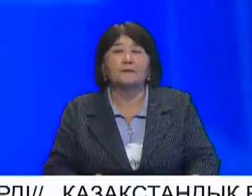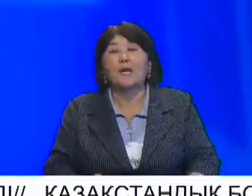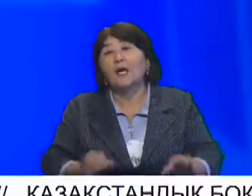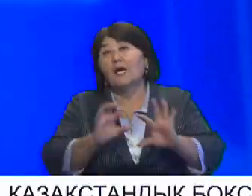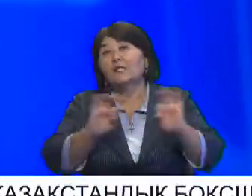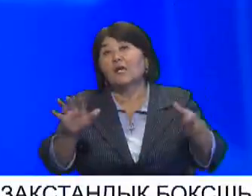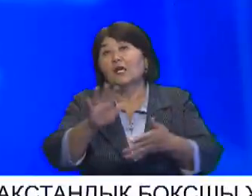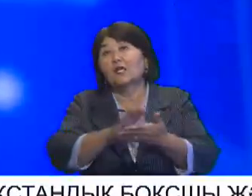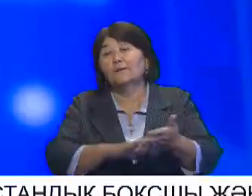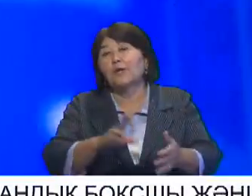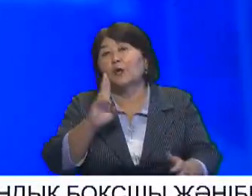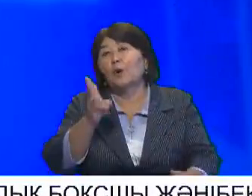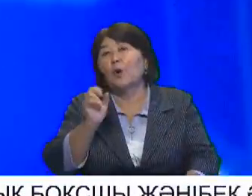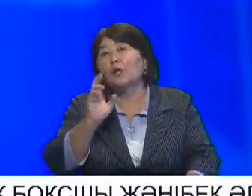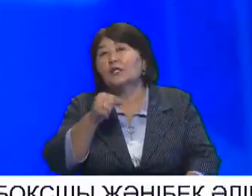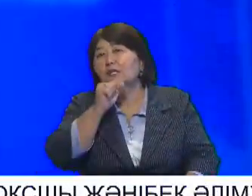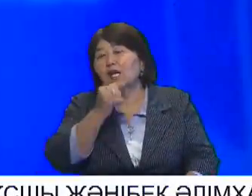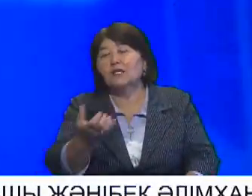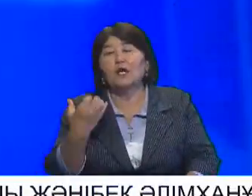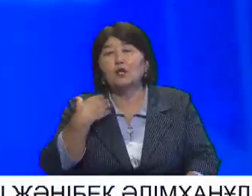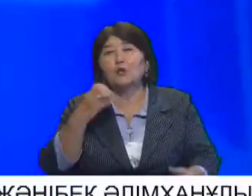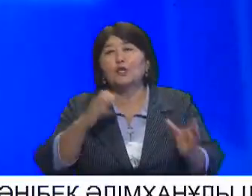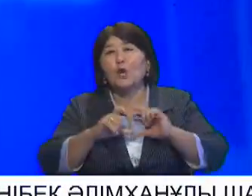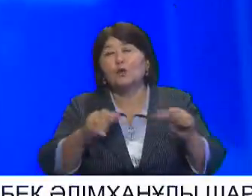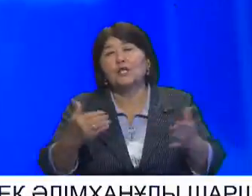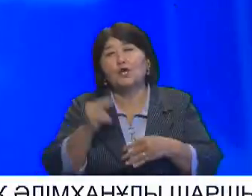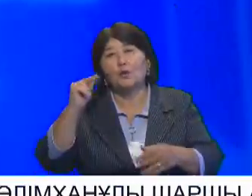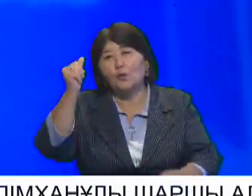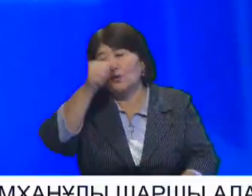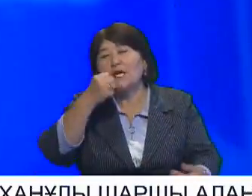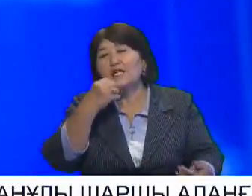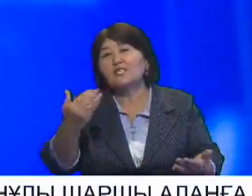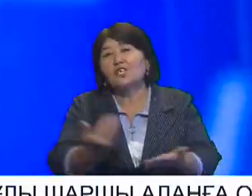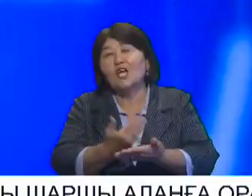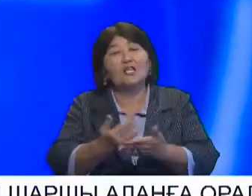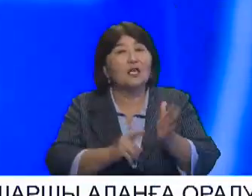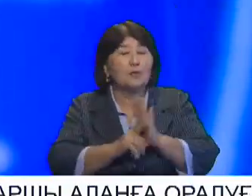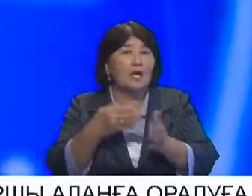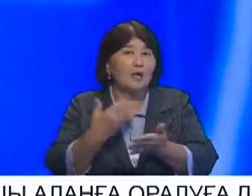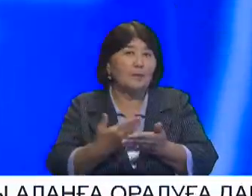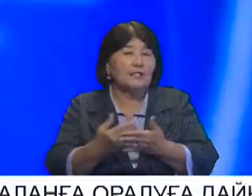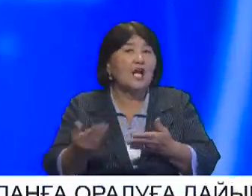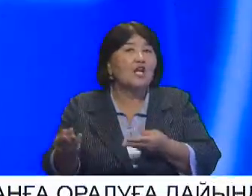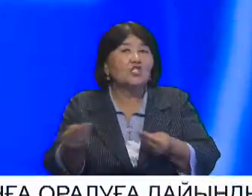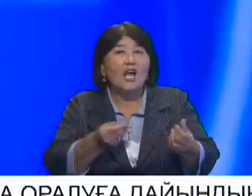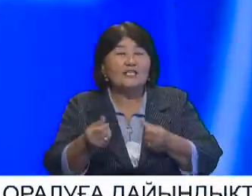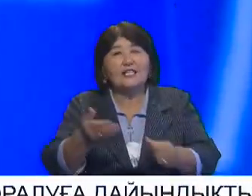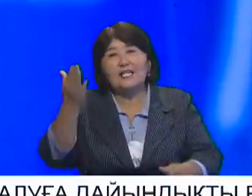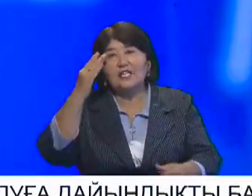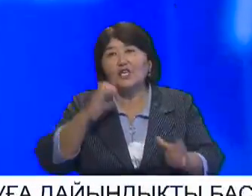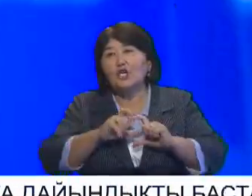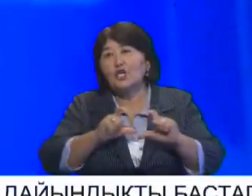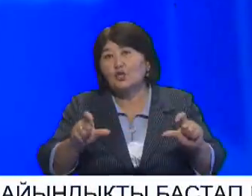Шығарылым жалғастырамыз. Қорқыт ататында Қызылорда университеті жаңа оқу жылын жағымды жаңалықтармен бастады. Мәселен, жасанды интеллект институтына